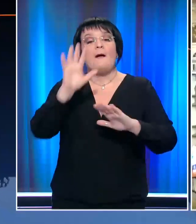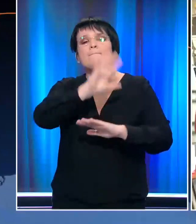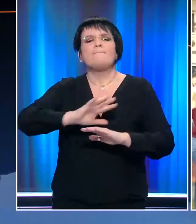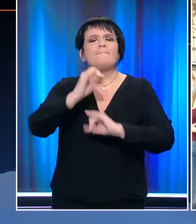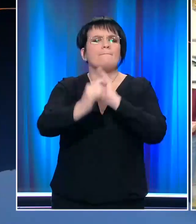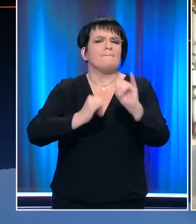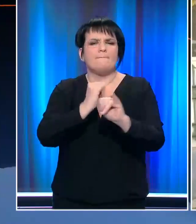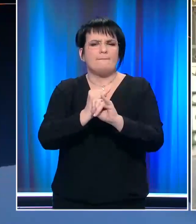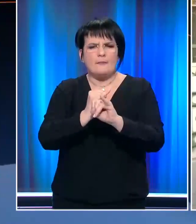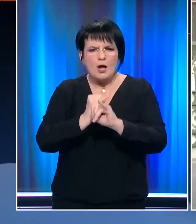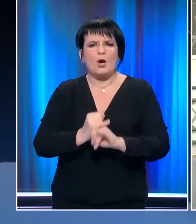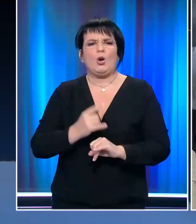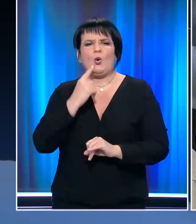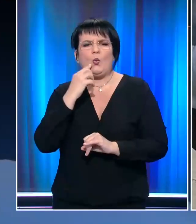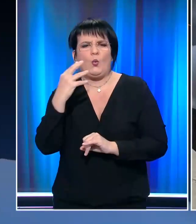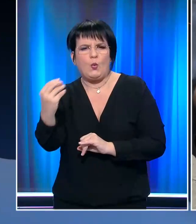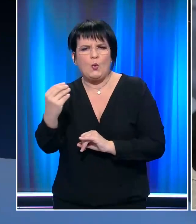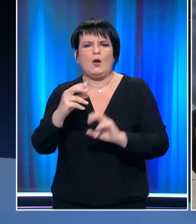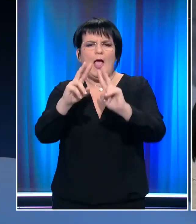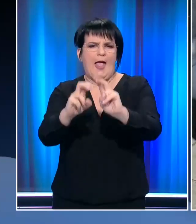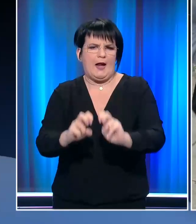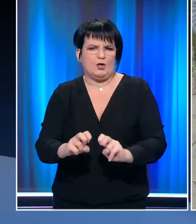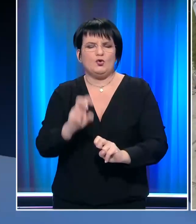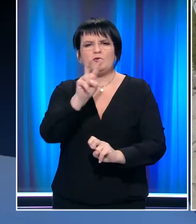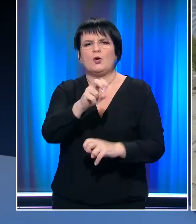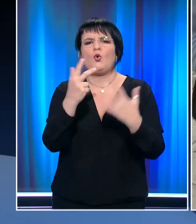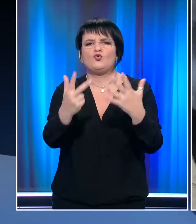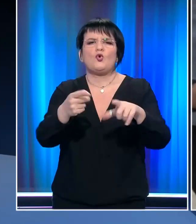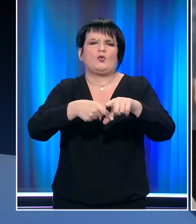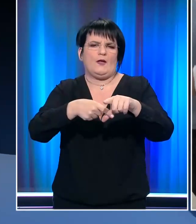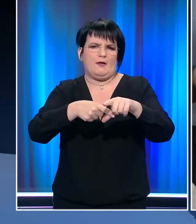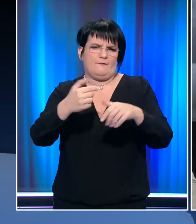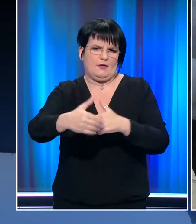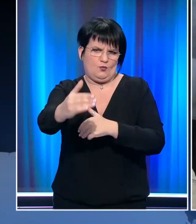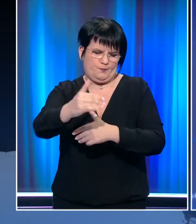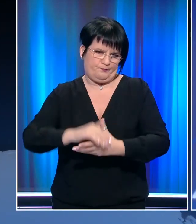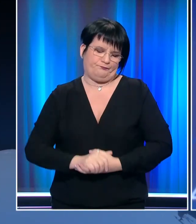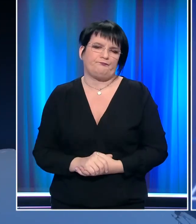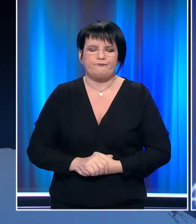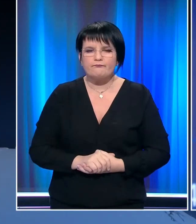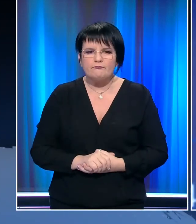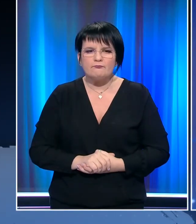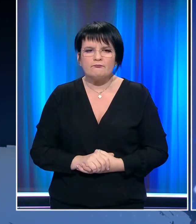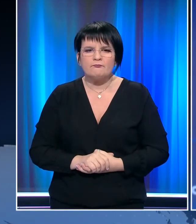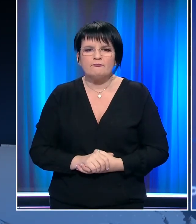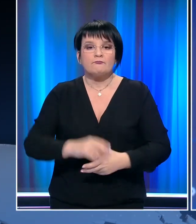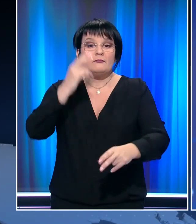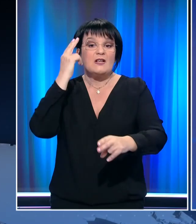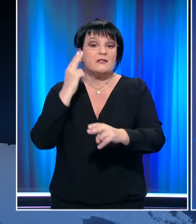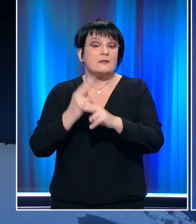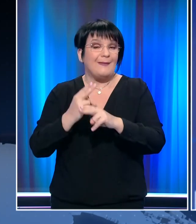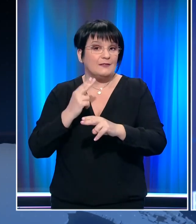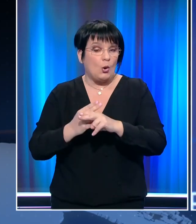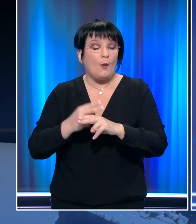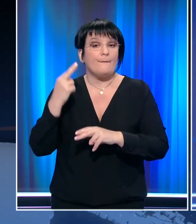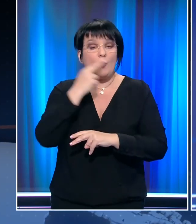για την τυχαιοποιημένη δειγματοληψία των πολιτών που ανοίγει τις πύλες της στις 28 Δεκεμβρίου. Στη σημασία να παραμείνει η